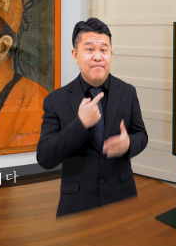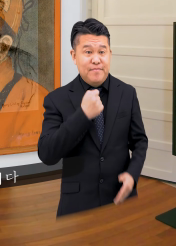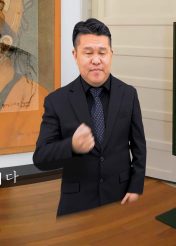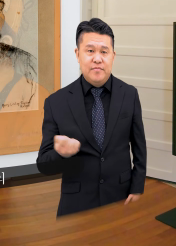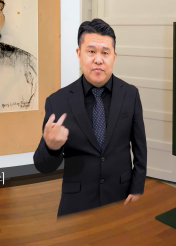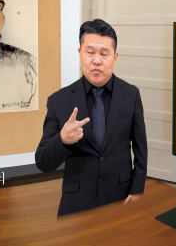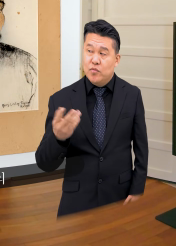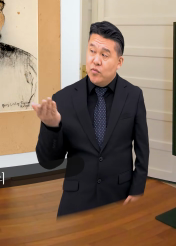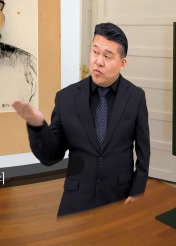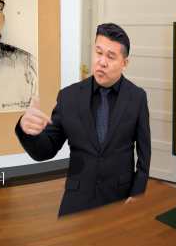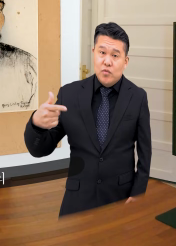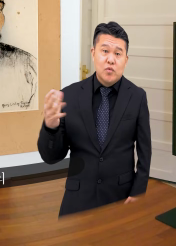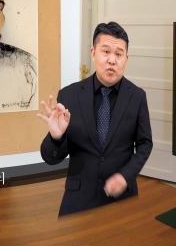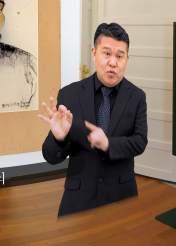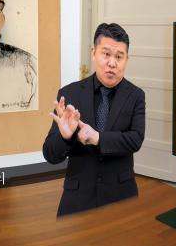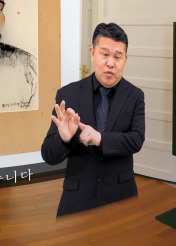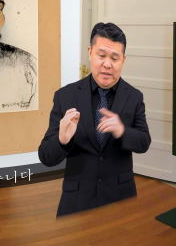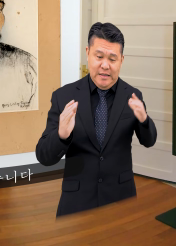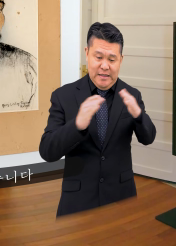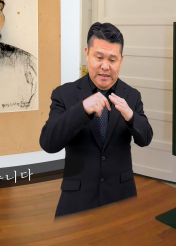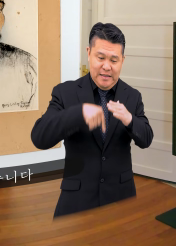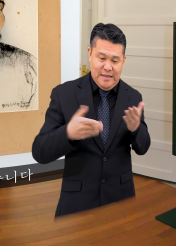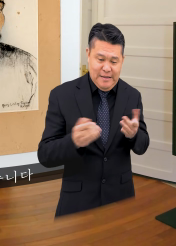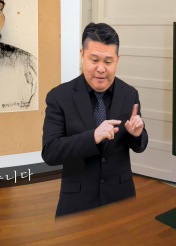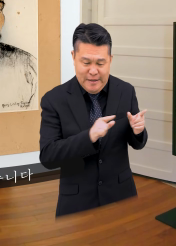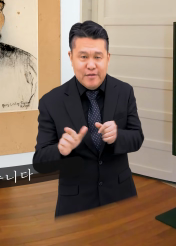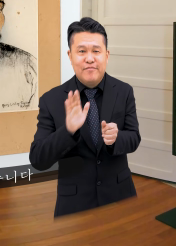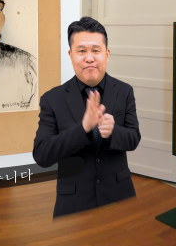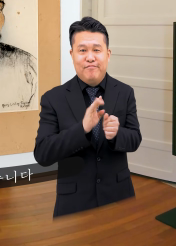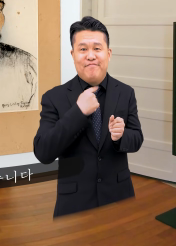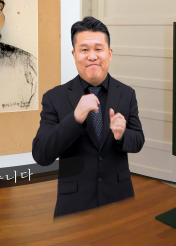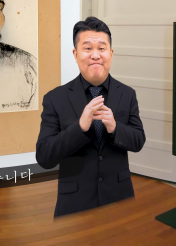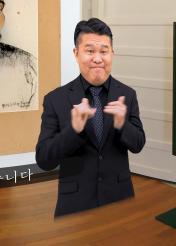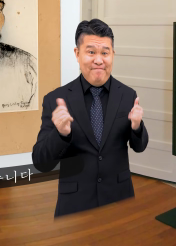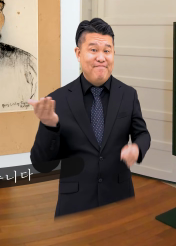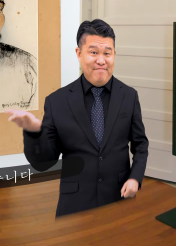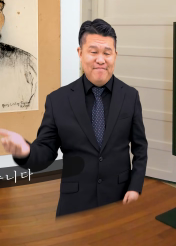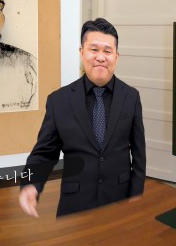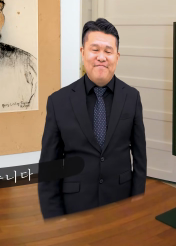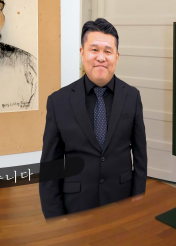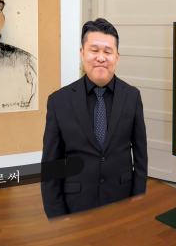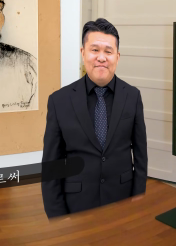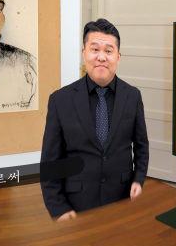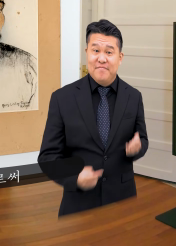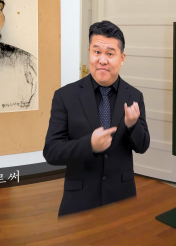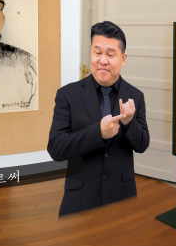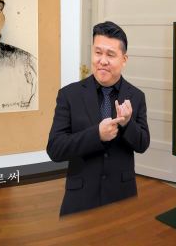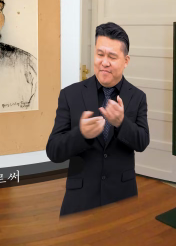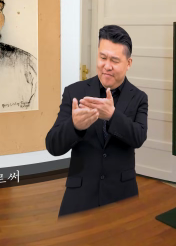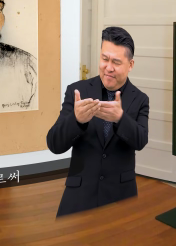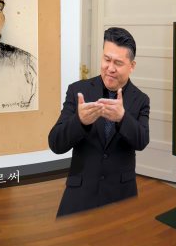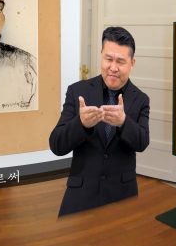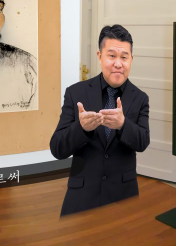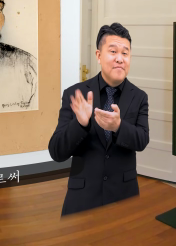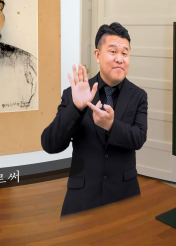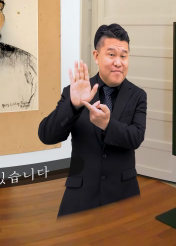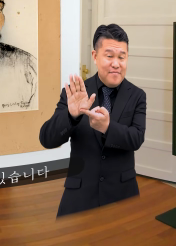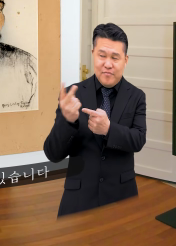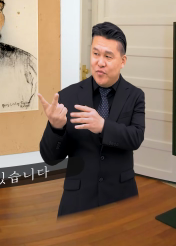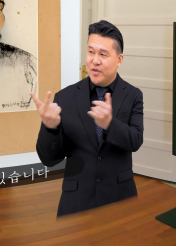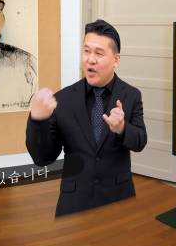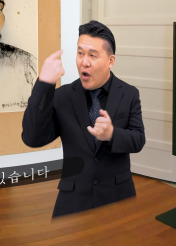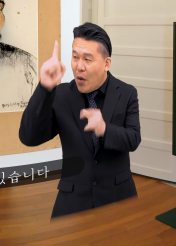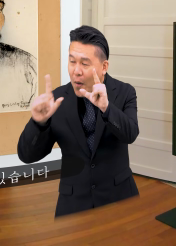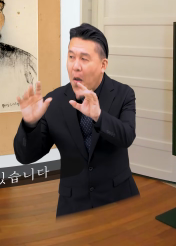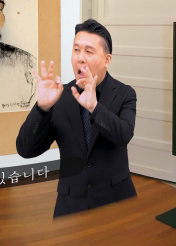하였습니다. 그리고 여기 공서방은 딜쿠샤의 집안일을 도왔던 한국인이었습니다. 메리 테일러가 그린 그림으로써 이